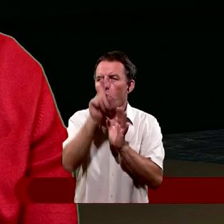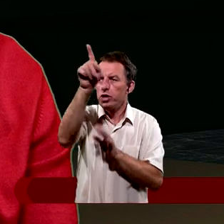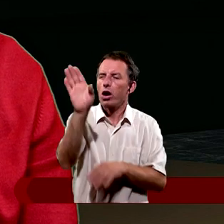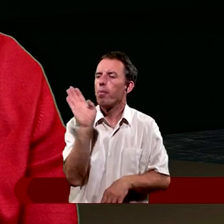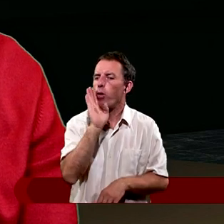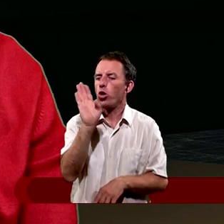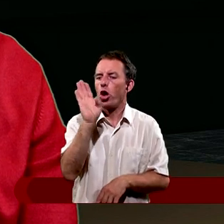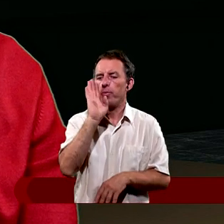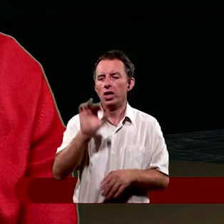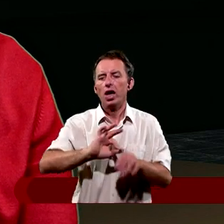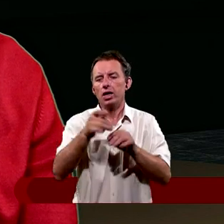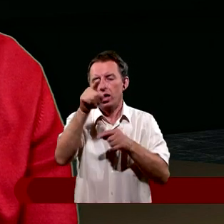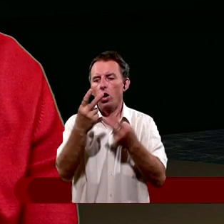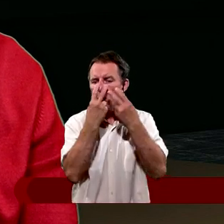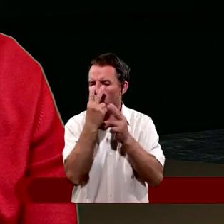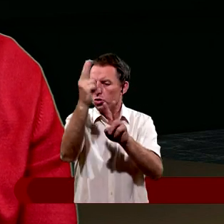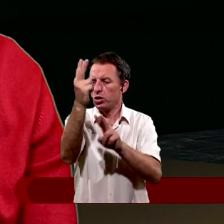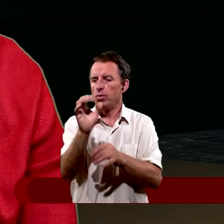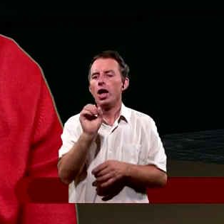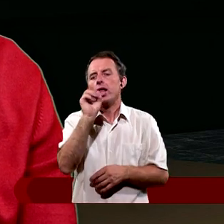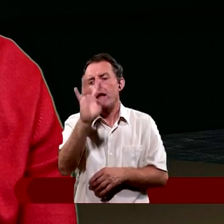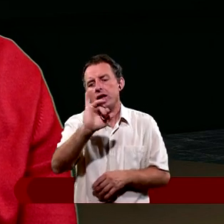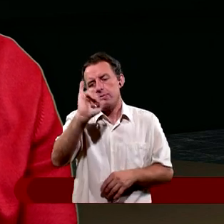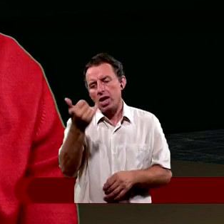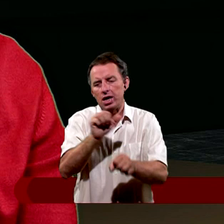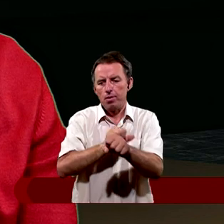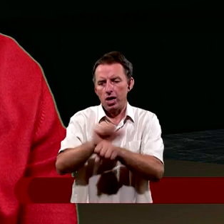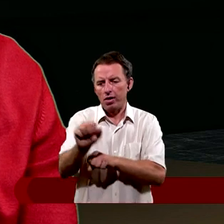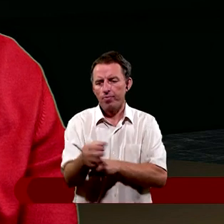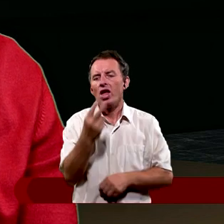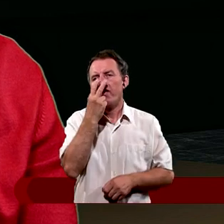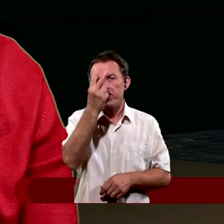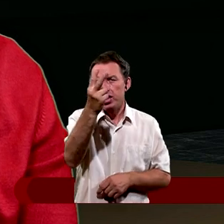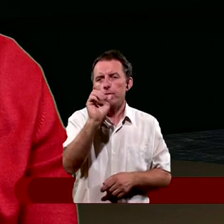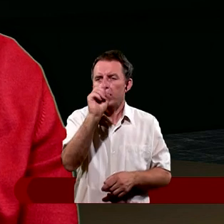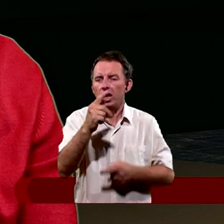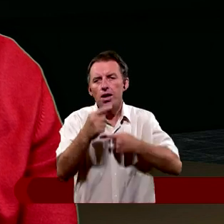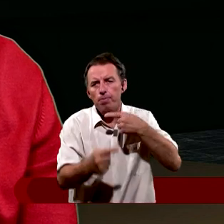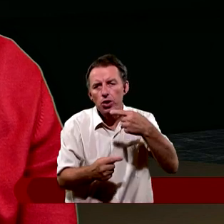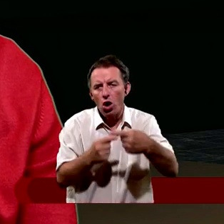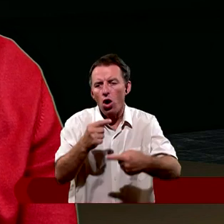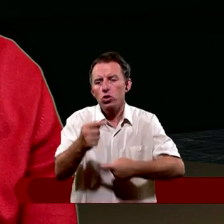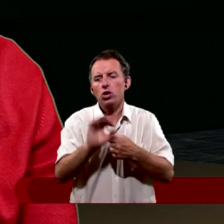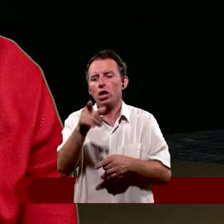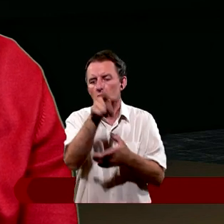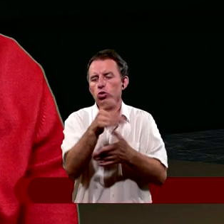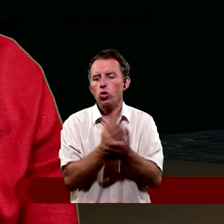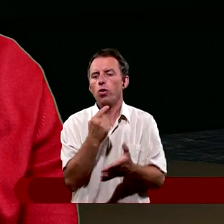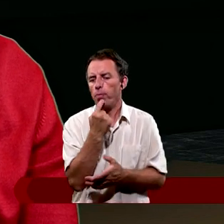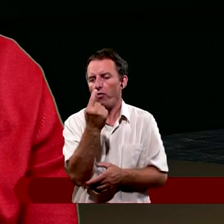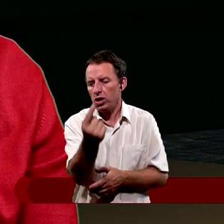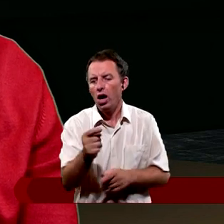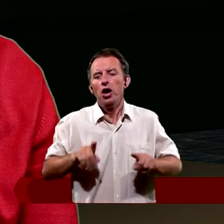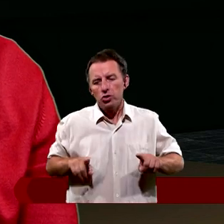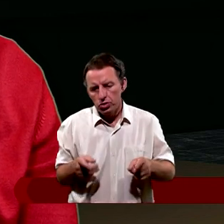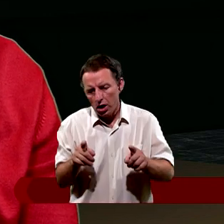do Niego podobni, gdyż ujrzymy Go takim, jakim jest. Widzimy taki proces, to co już powiedziałeś, że dzieje